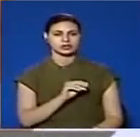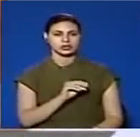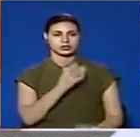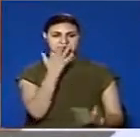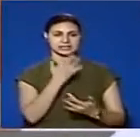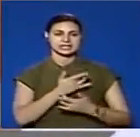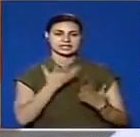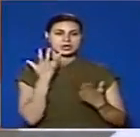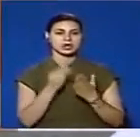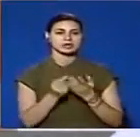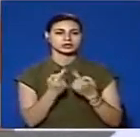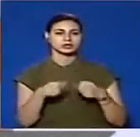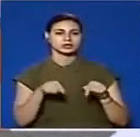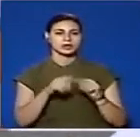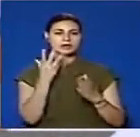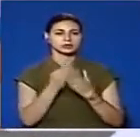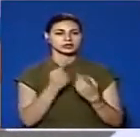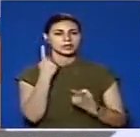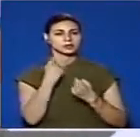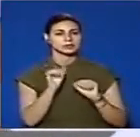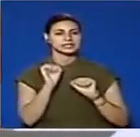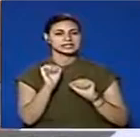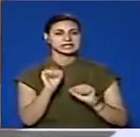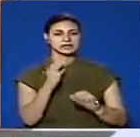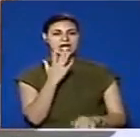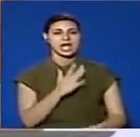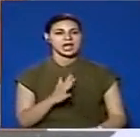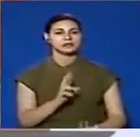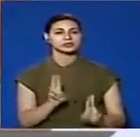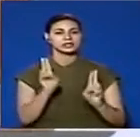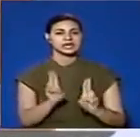საჯარო და კერძო სექტორმა პერსონალურ მონაცემთა დაცვა ევროპული სტანდარტების შესაბამისად.